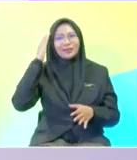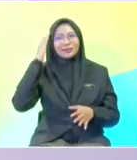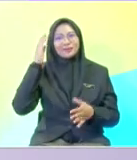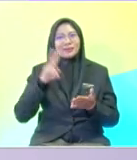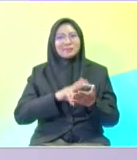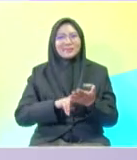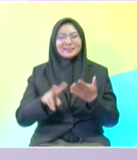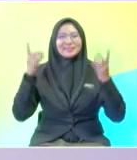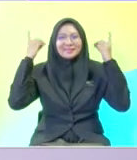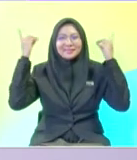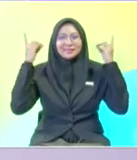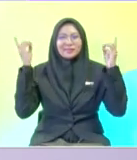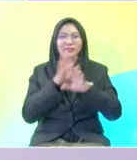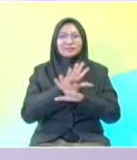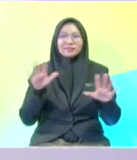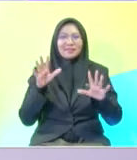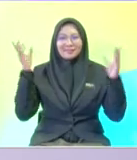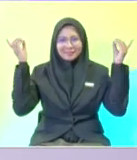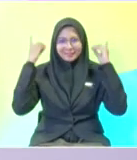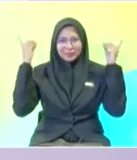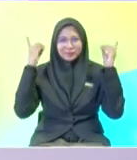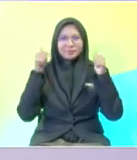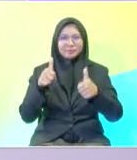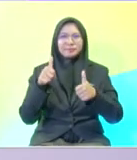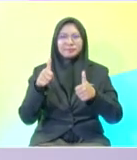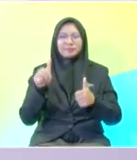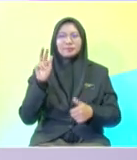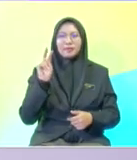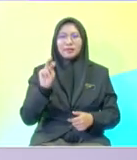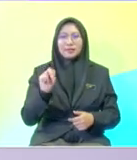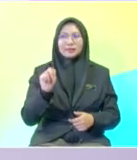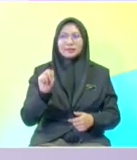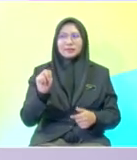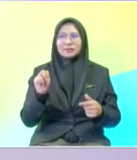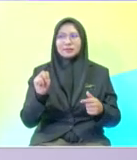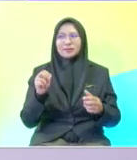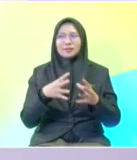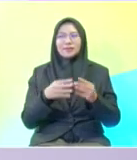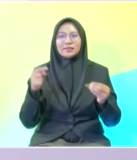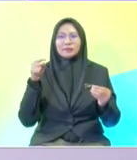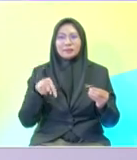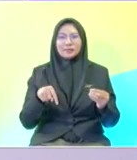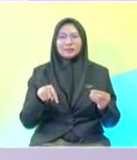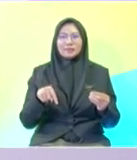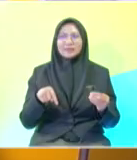tanwin jadi lebih hati-hati dalam bacaan